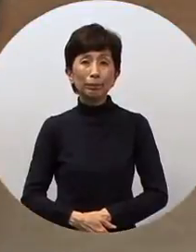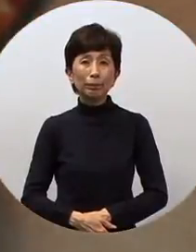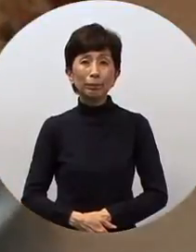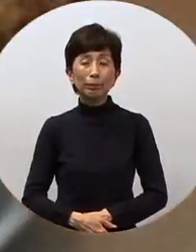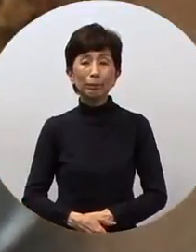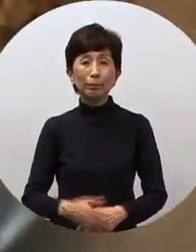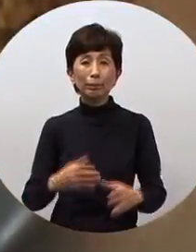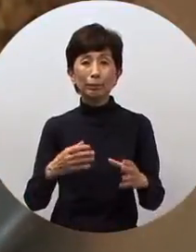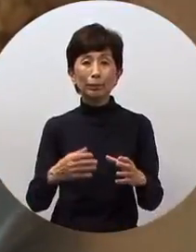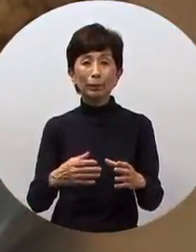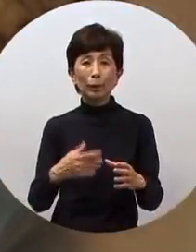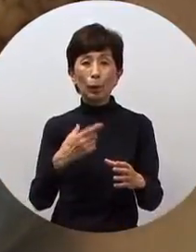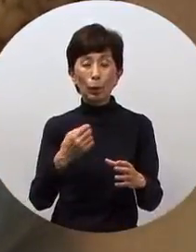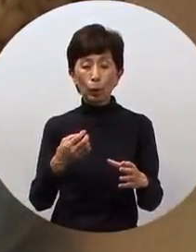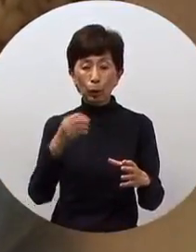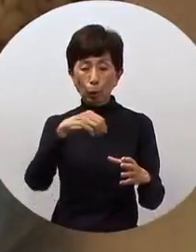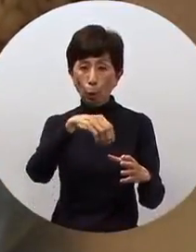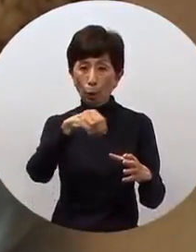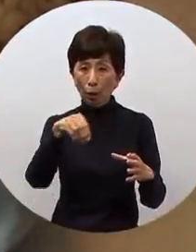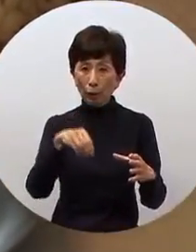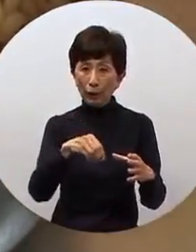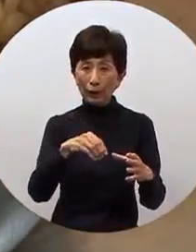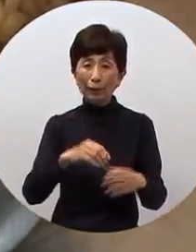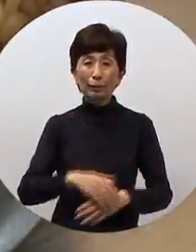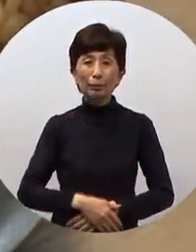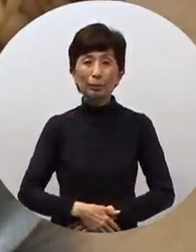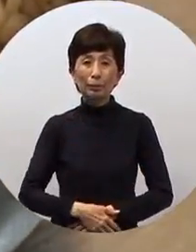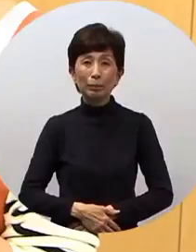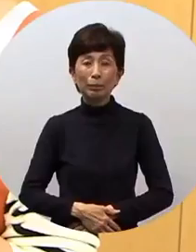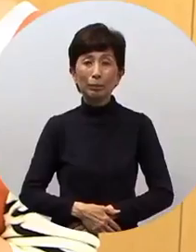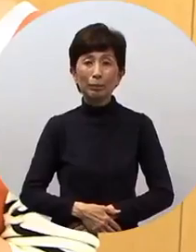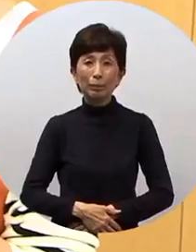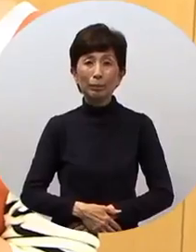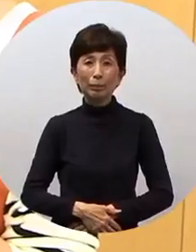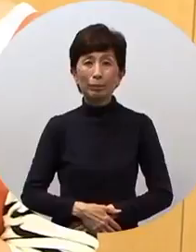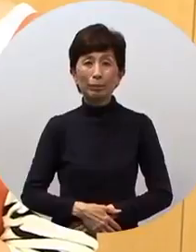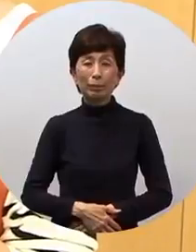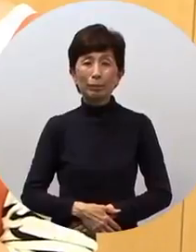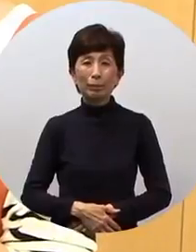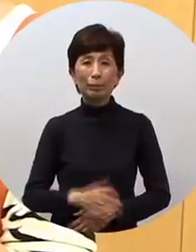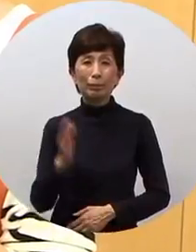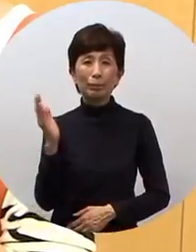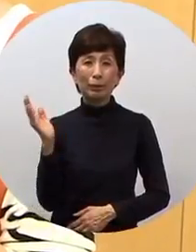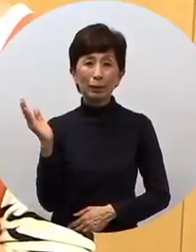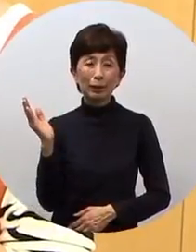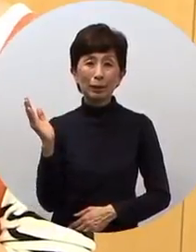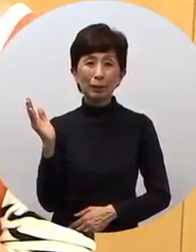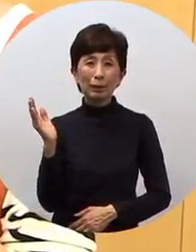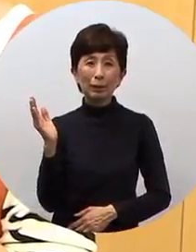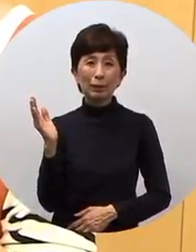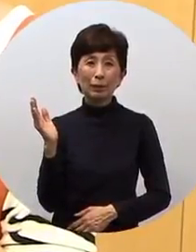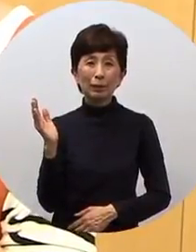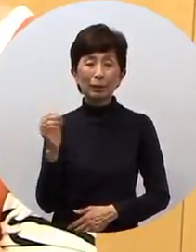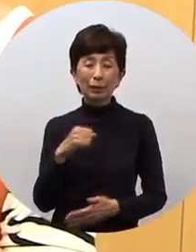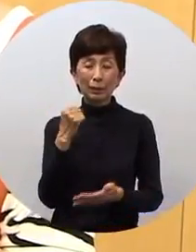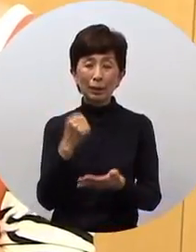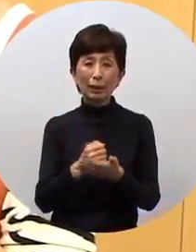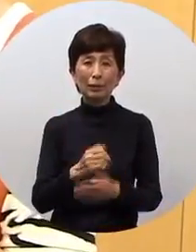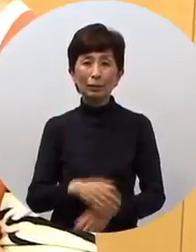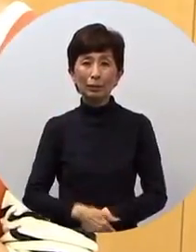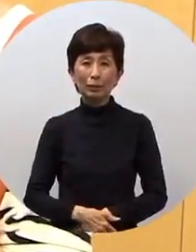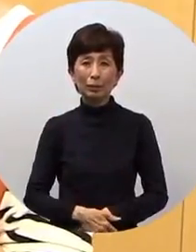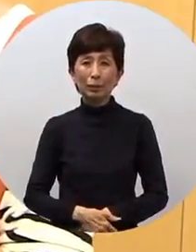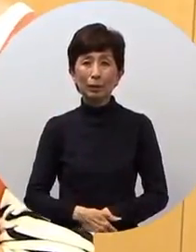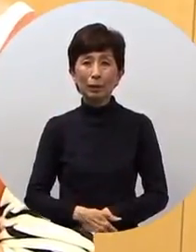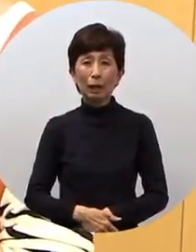最後に大葉をお好みで乗せてください。 はい、これで山寄りポークの塩昆布炊き込みご飯の完成です